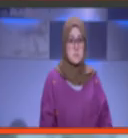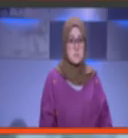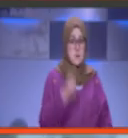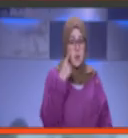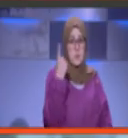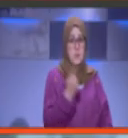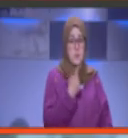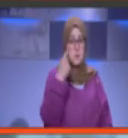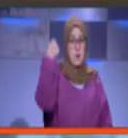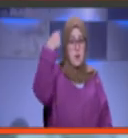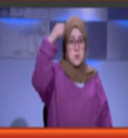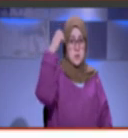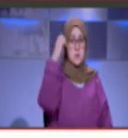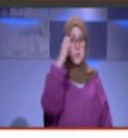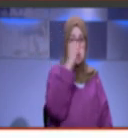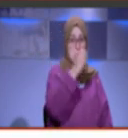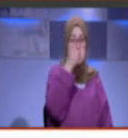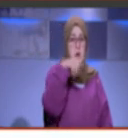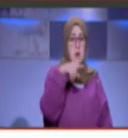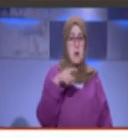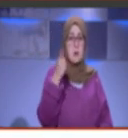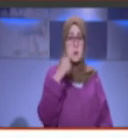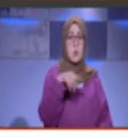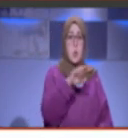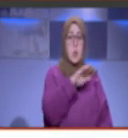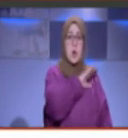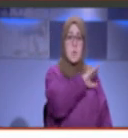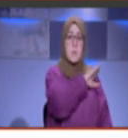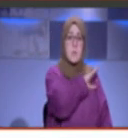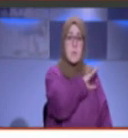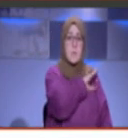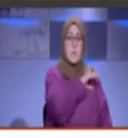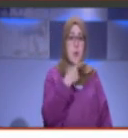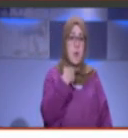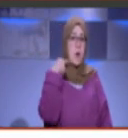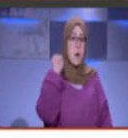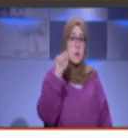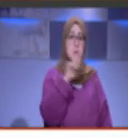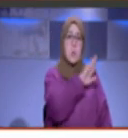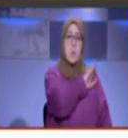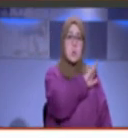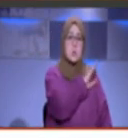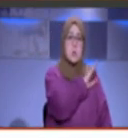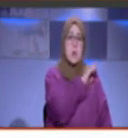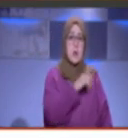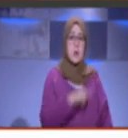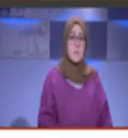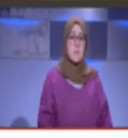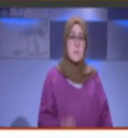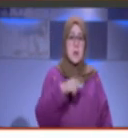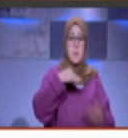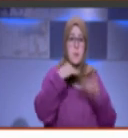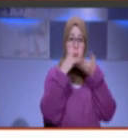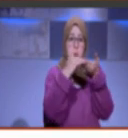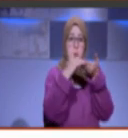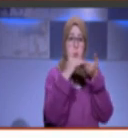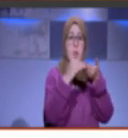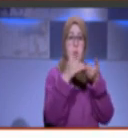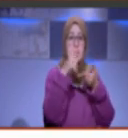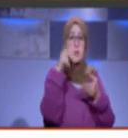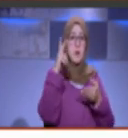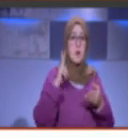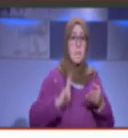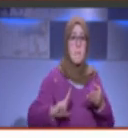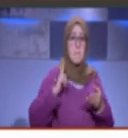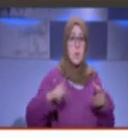تفقد الرئيس عبد الفتاح السيسي العناصر والمعدات والأطقم التابعة للقوات المسلحة المخصصة لمعاونة القطاع